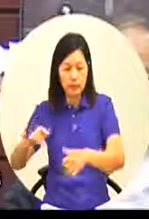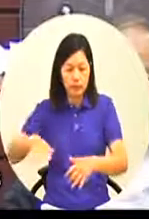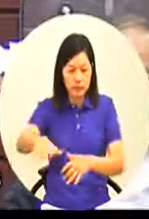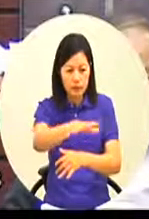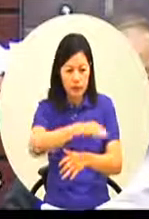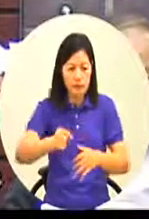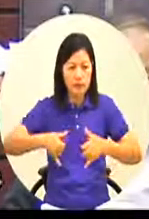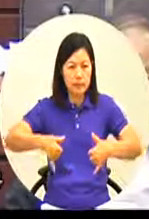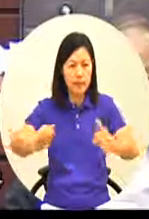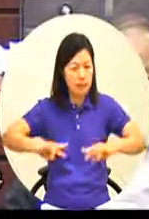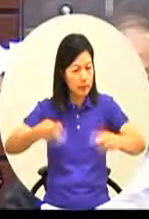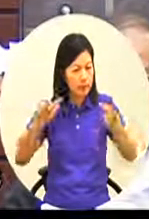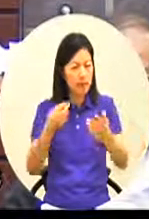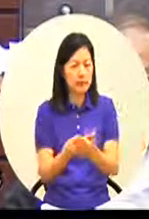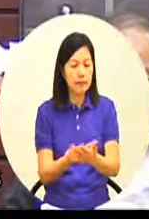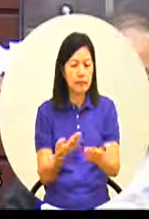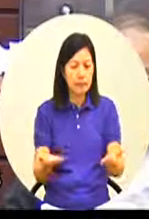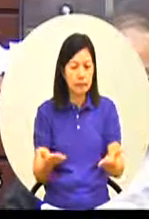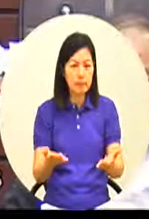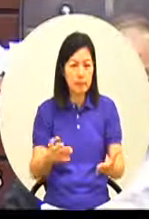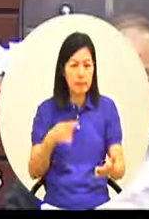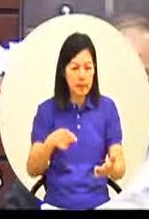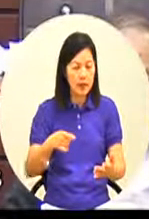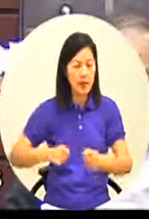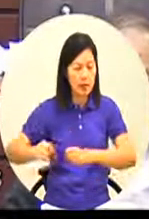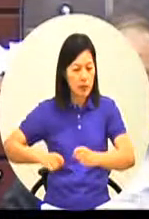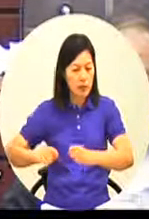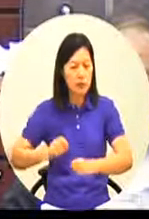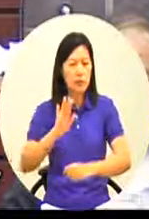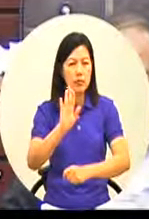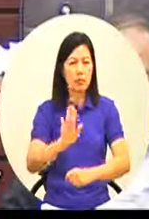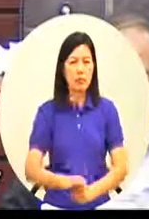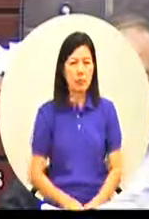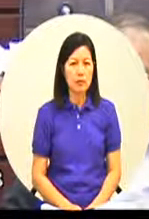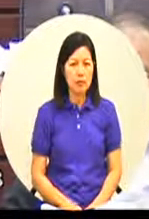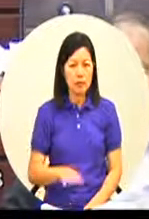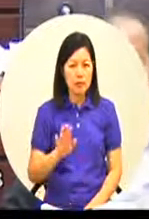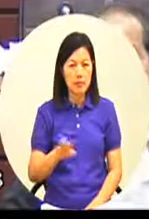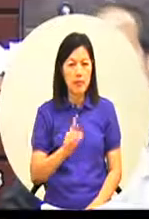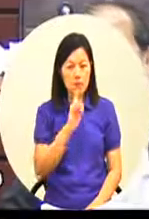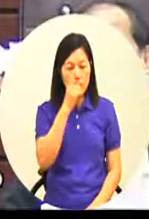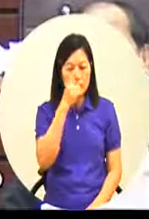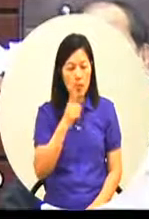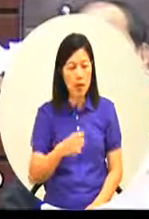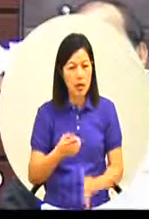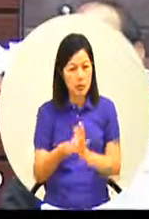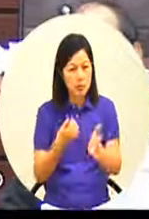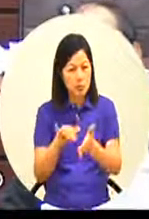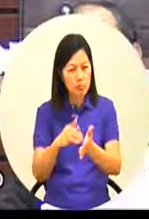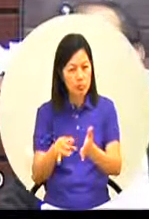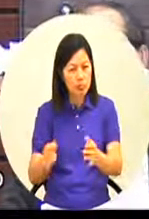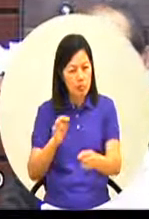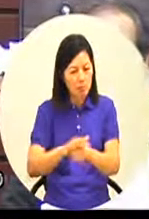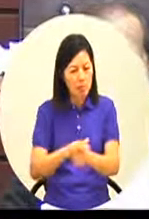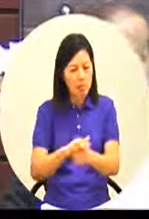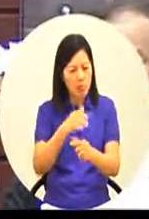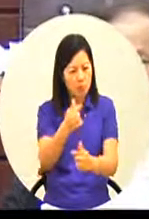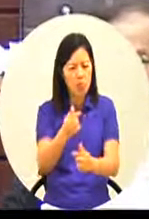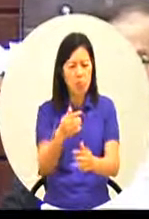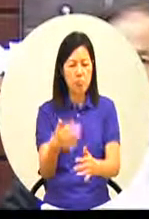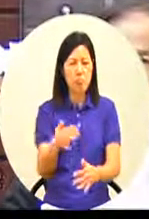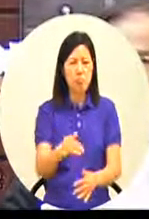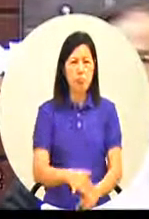善？其实我们有都有一些计划，我们现在只有预算还没有到位啦。如果预